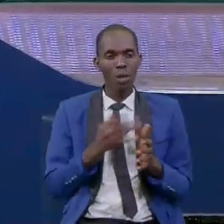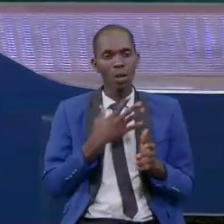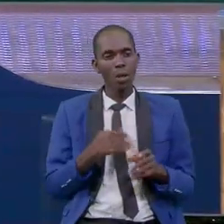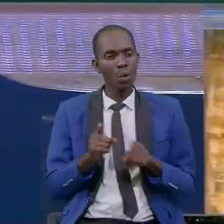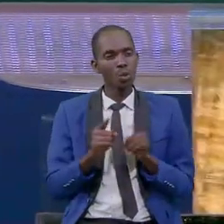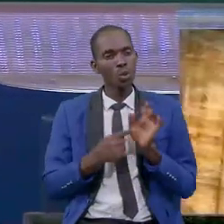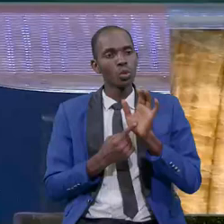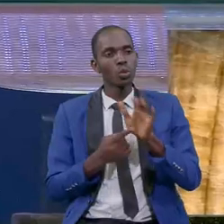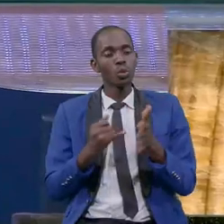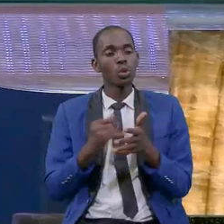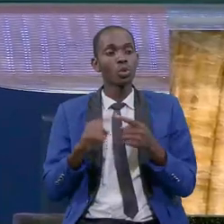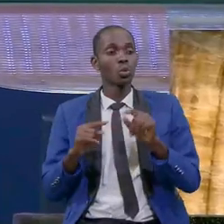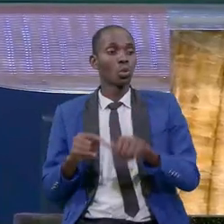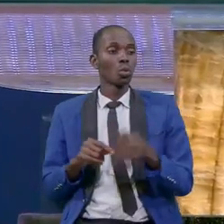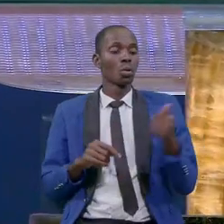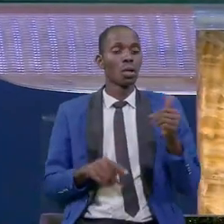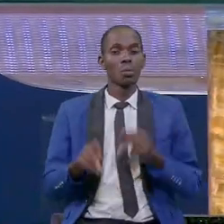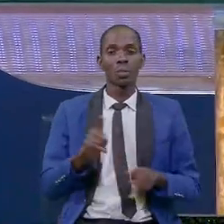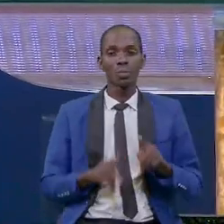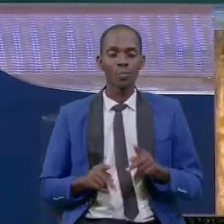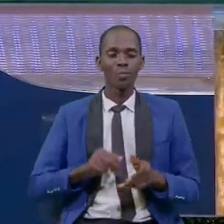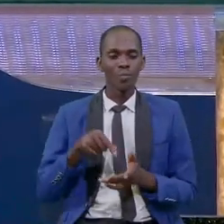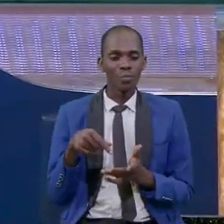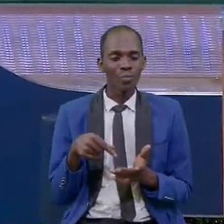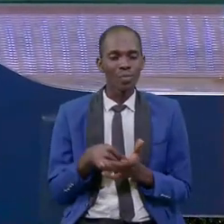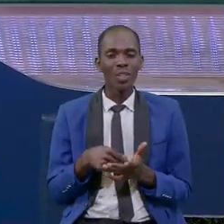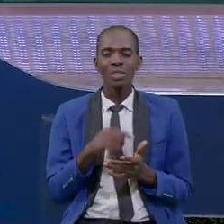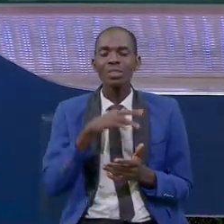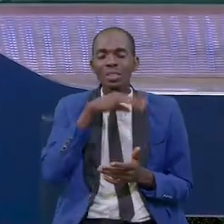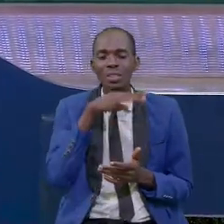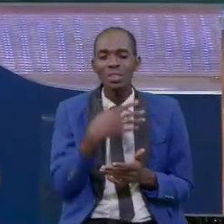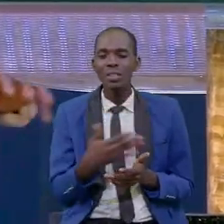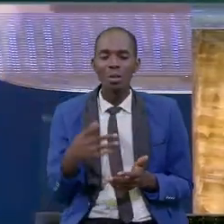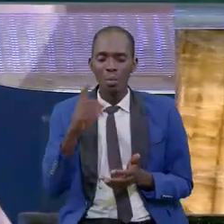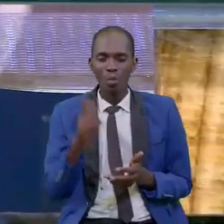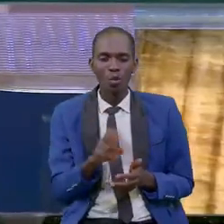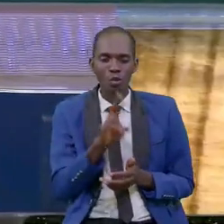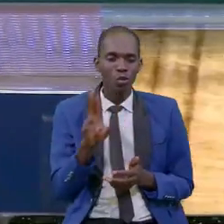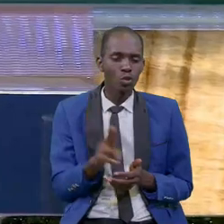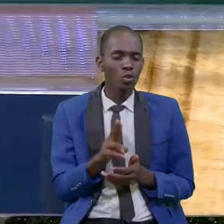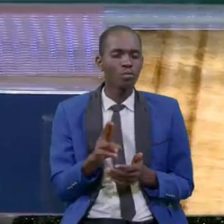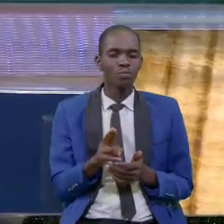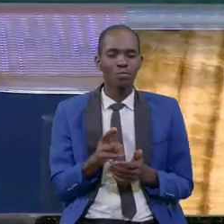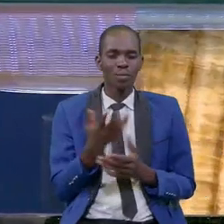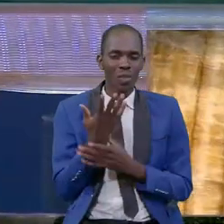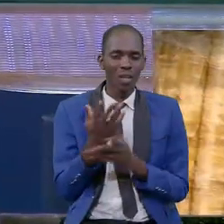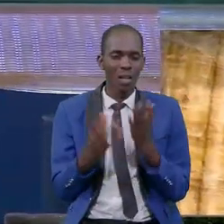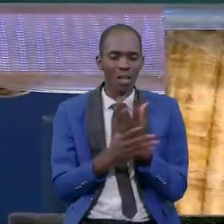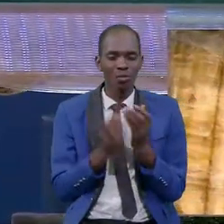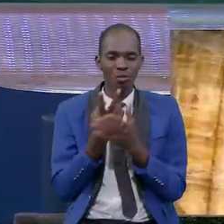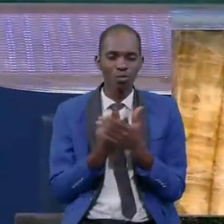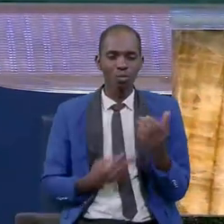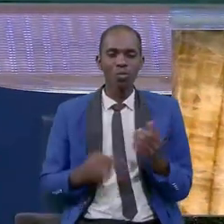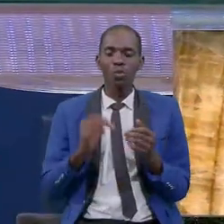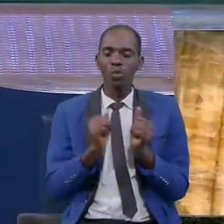faite par les deux mains. Et cette impureté, les gens font cela avec détermination